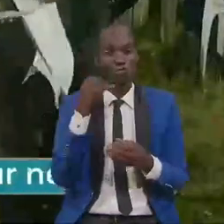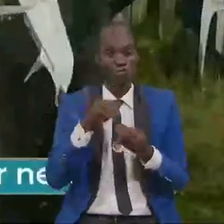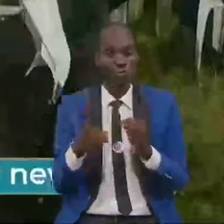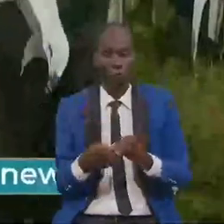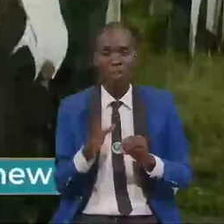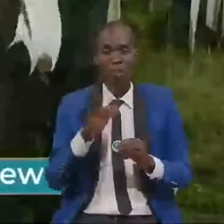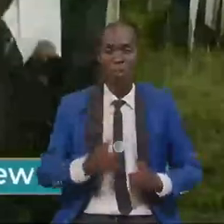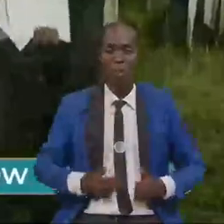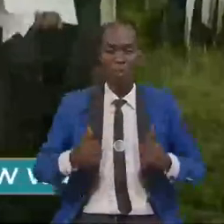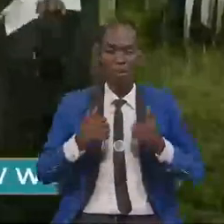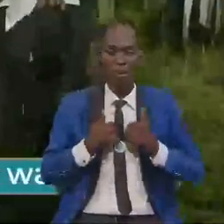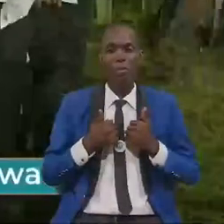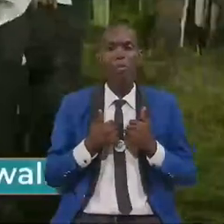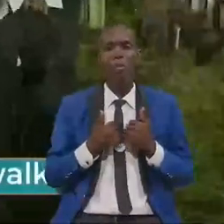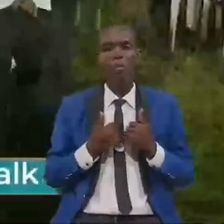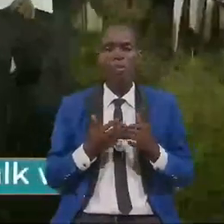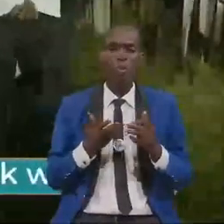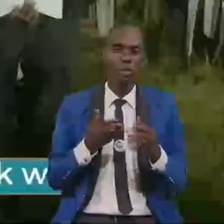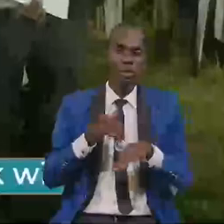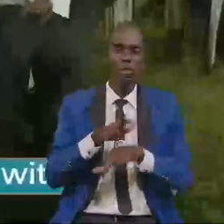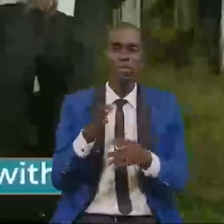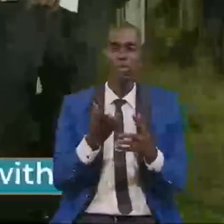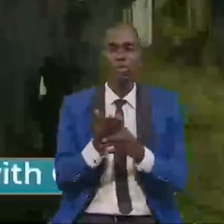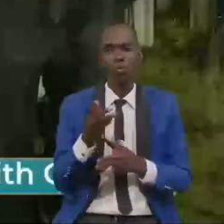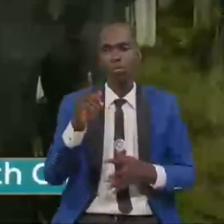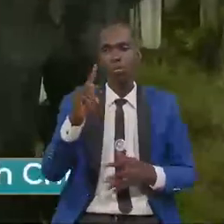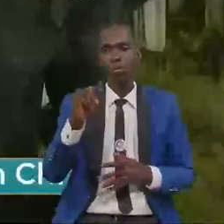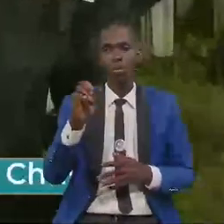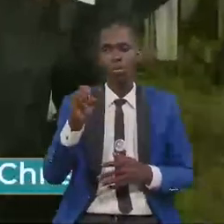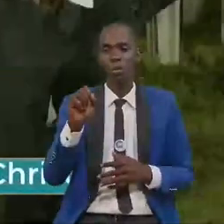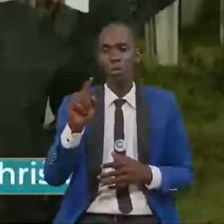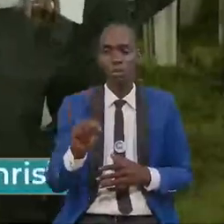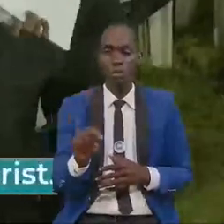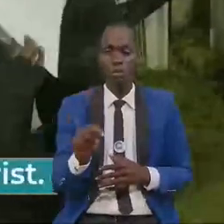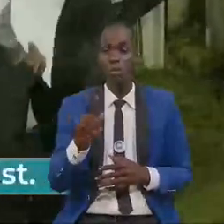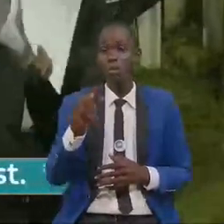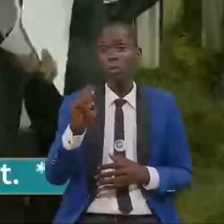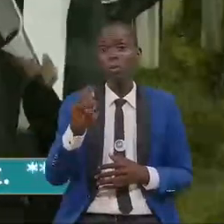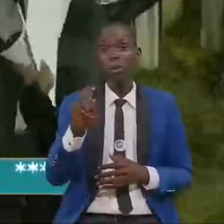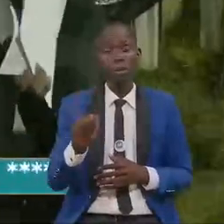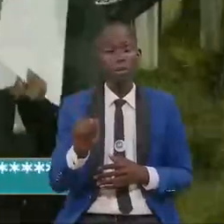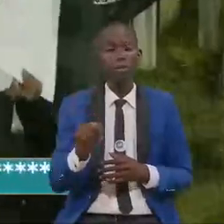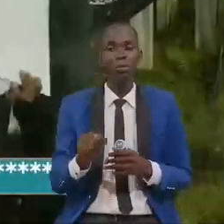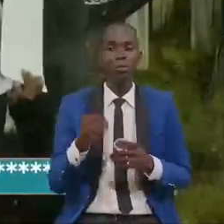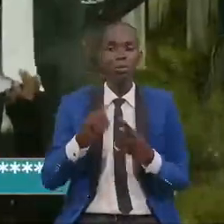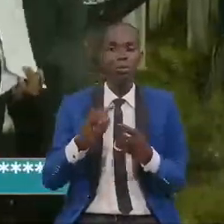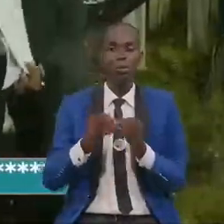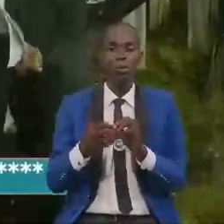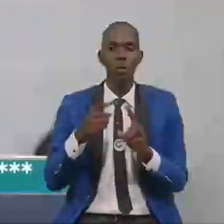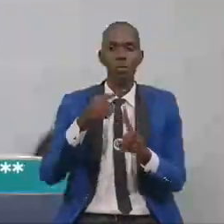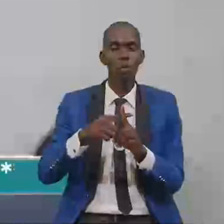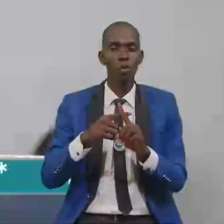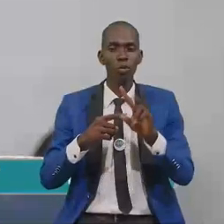au numéro qui vous ont été communiqués ou bien vous pouvez aussi le faire à travers ce numéro plus de